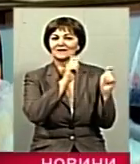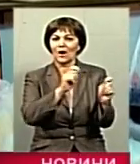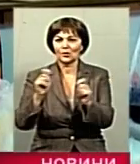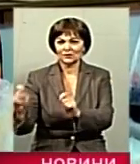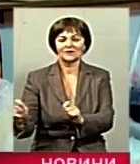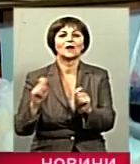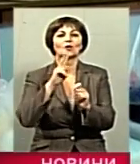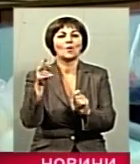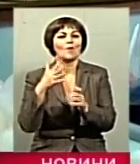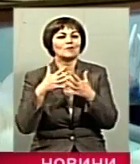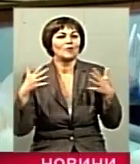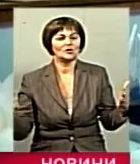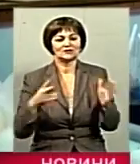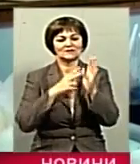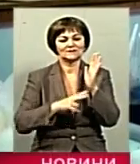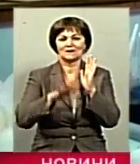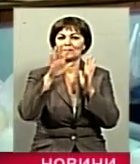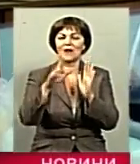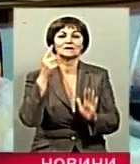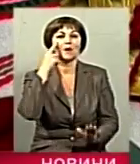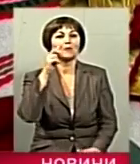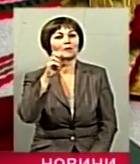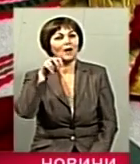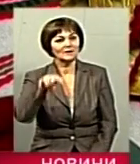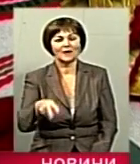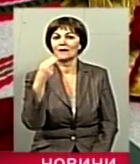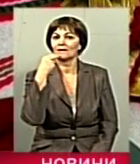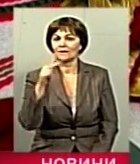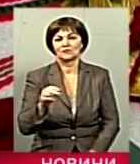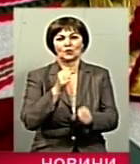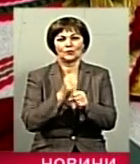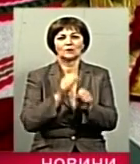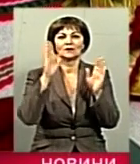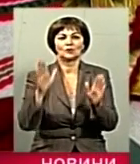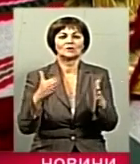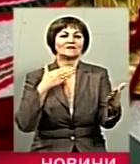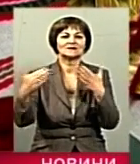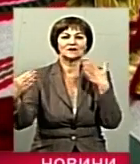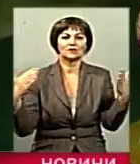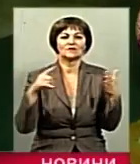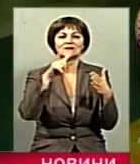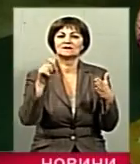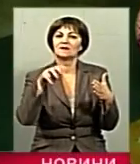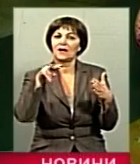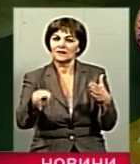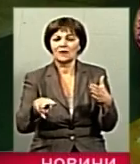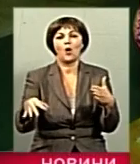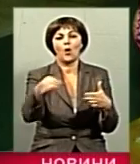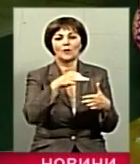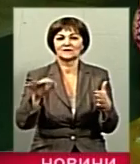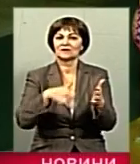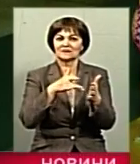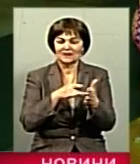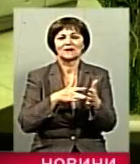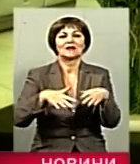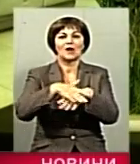які здобули більше 75 балів. Найкращі роботи знаходитимуться у виставковій залі Житомирського обласного центру народної творчості,